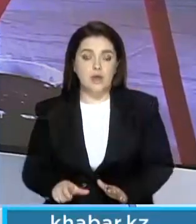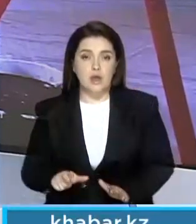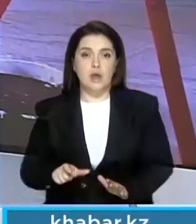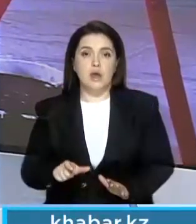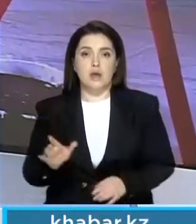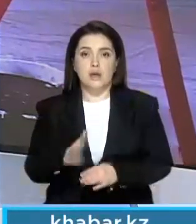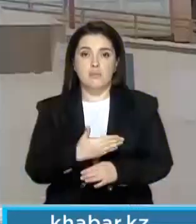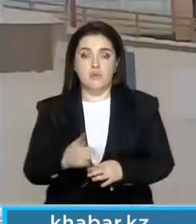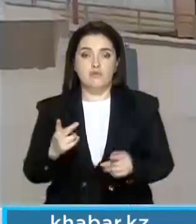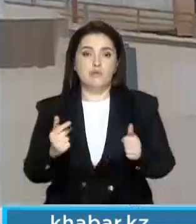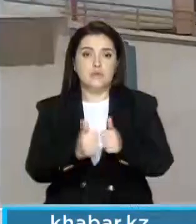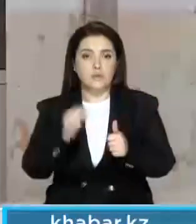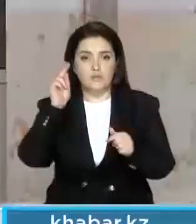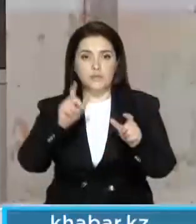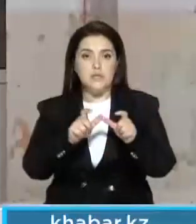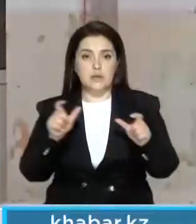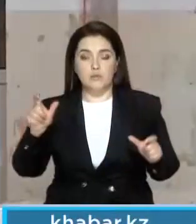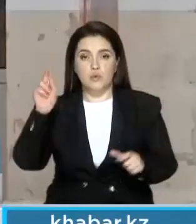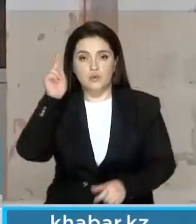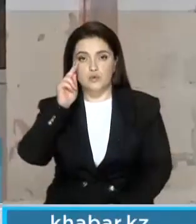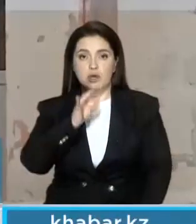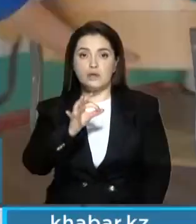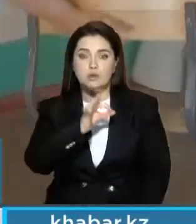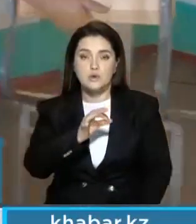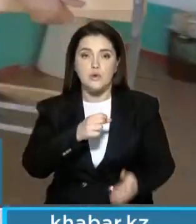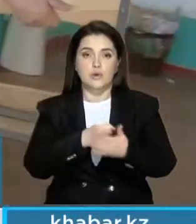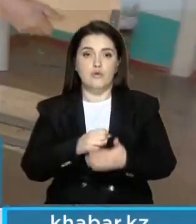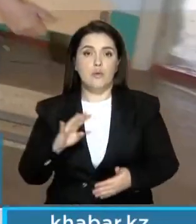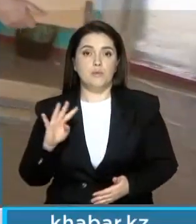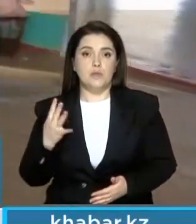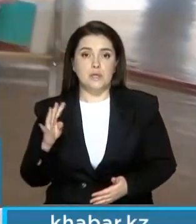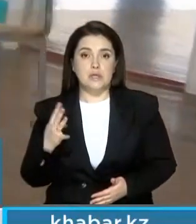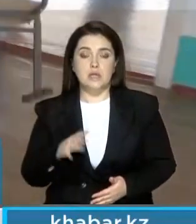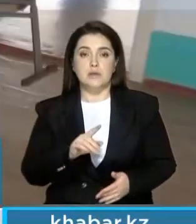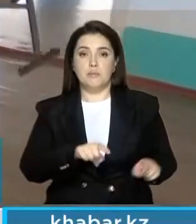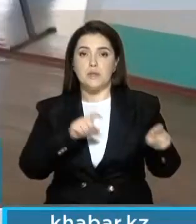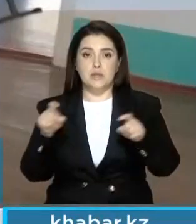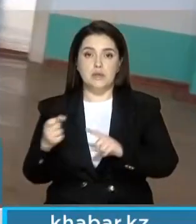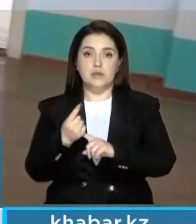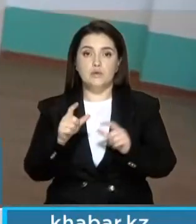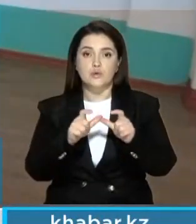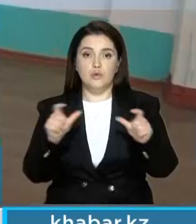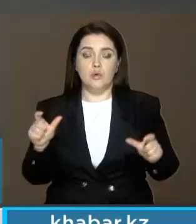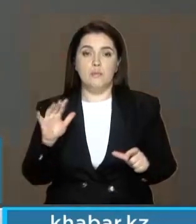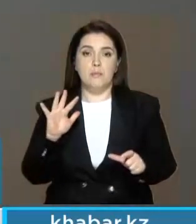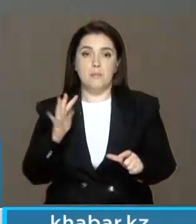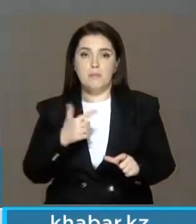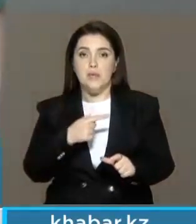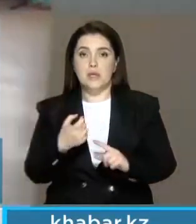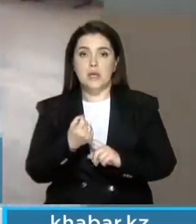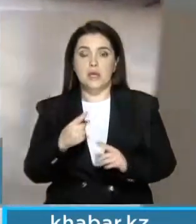человек, распределили по двум соседним учебным заведениям. Так, учащиеся с нулевого по четвертый классы переведены в 11-ю школу